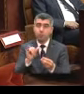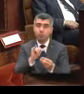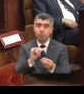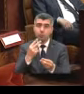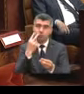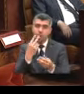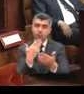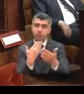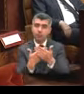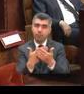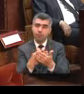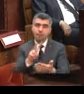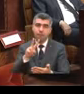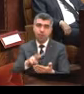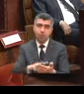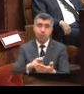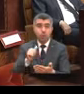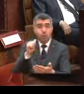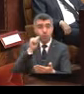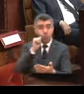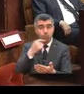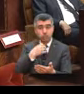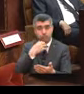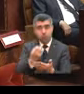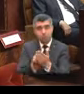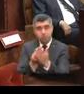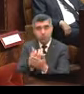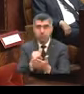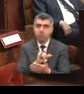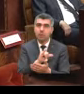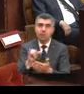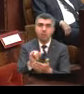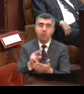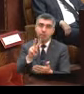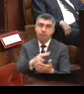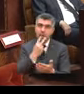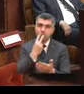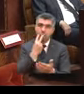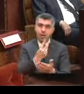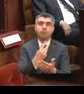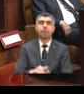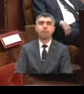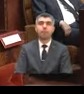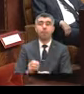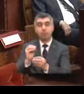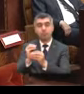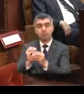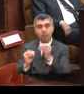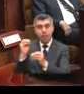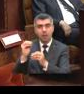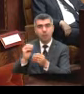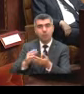الواقع، احنا ما غاديش نكذبوا من أجل التكذيب، ولكن على صعيد الواقع هناك ارتفاع